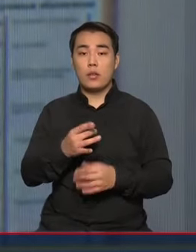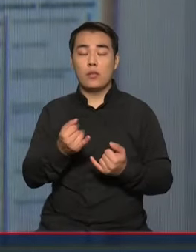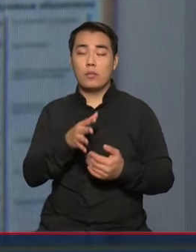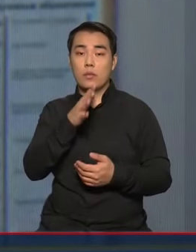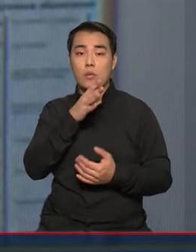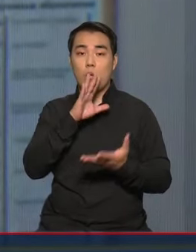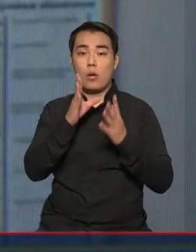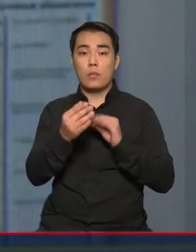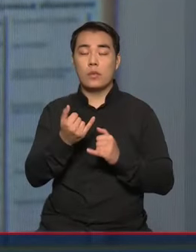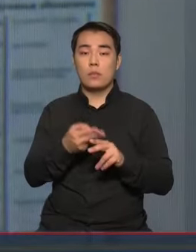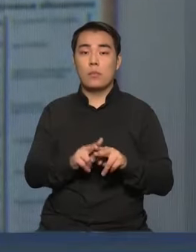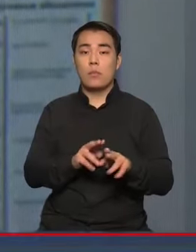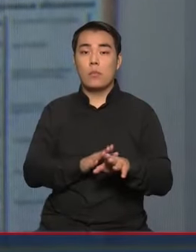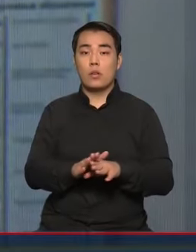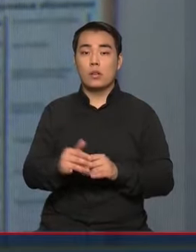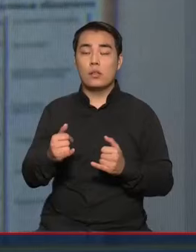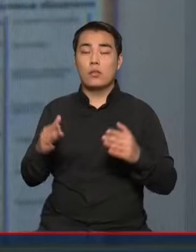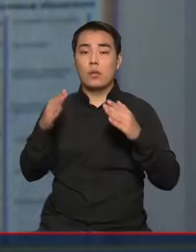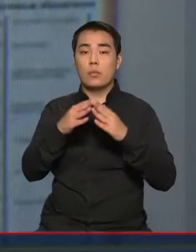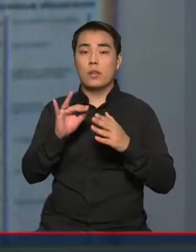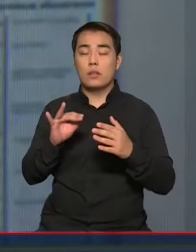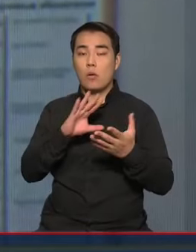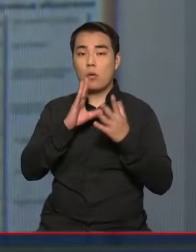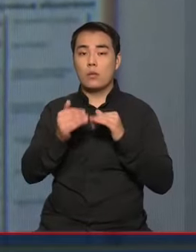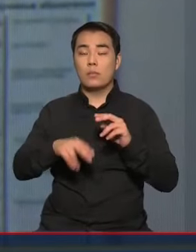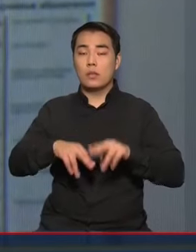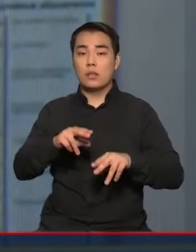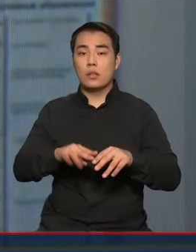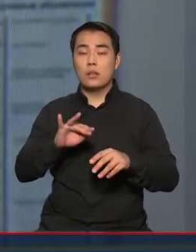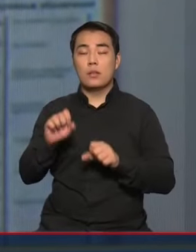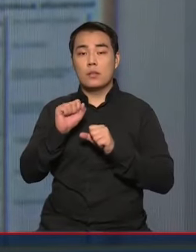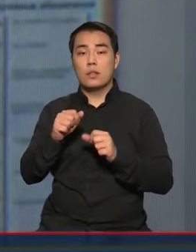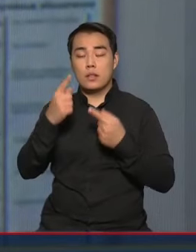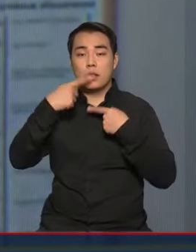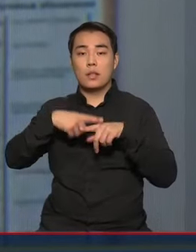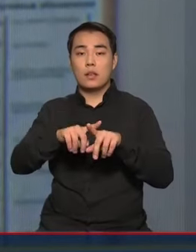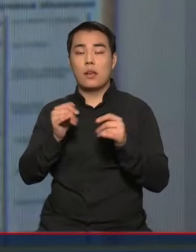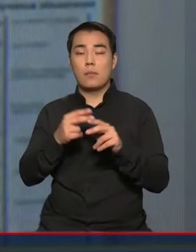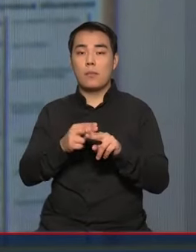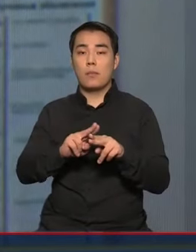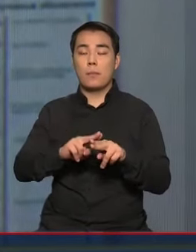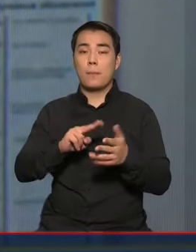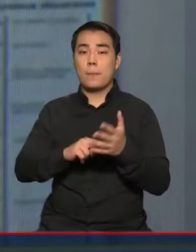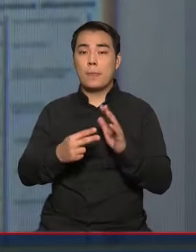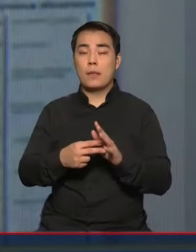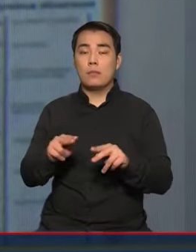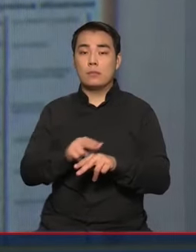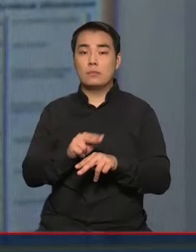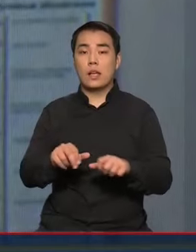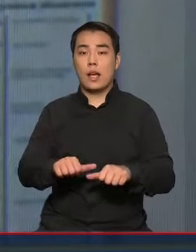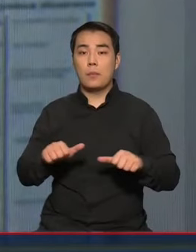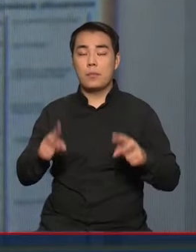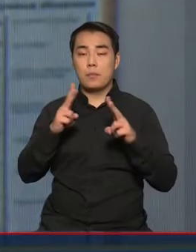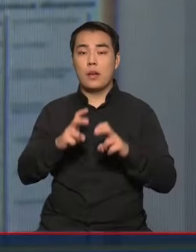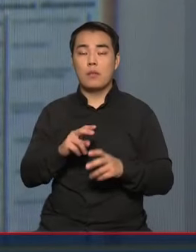проводится... Қазір өңірлерде ғимараттар мен құрылыстардың, оның ішінде қорғаныш гидротехникалық объектілерінің ықтимал бұзылуына комиссиялық